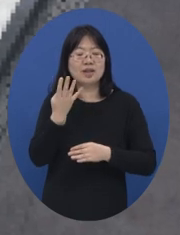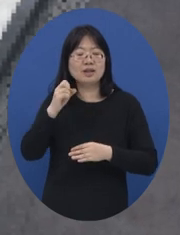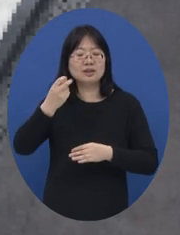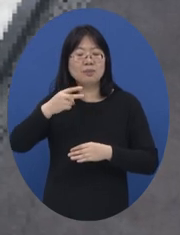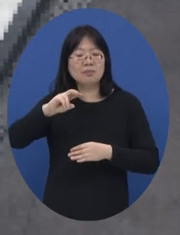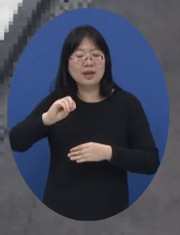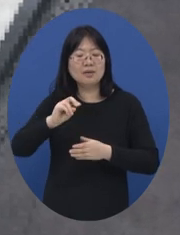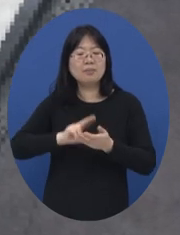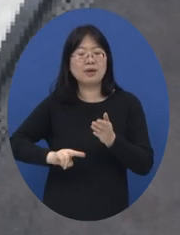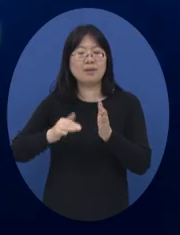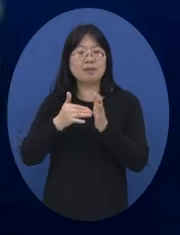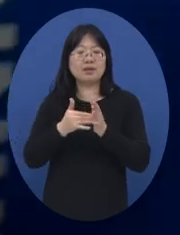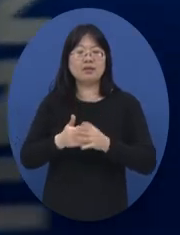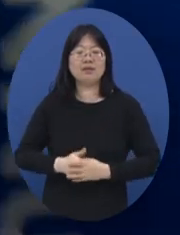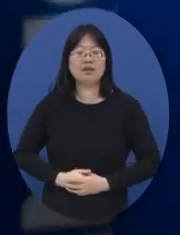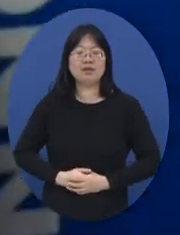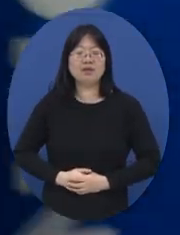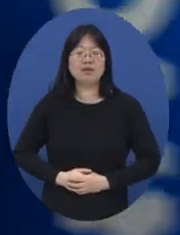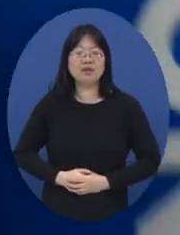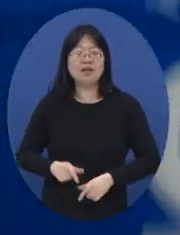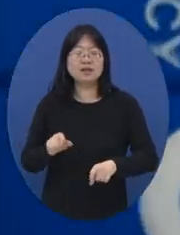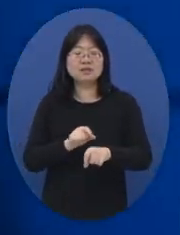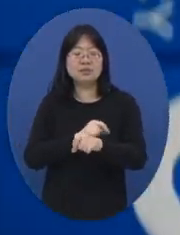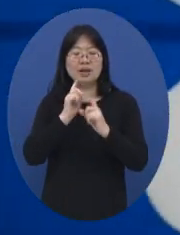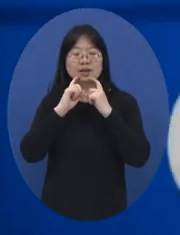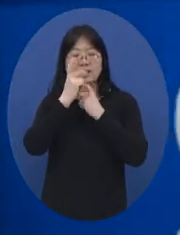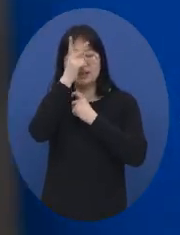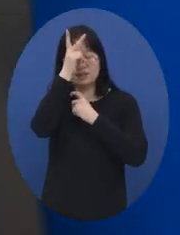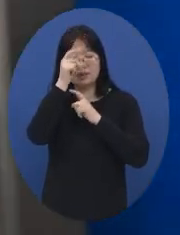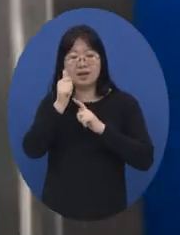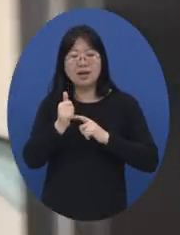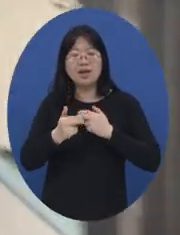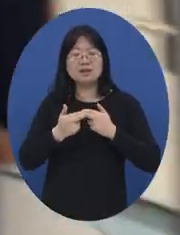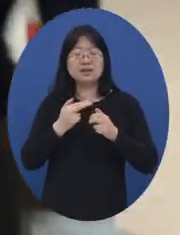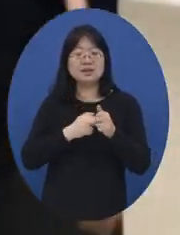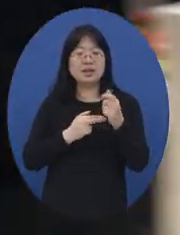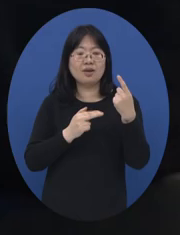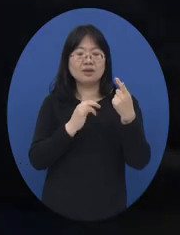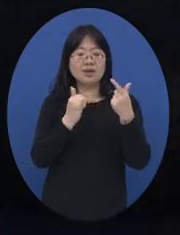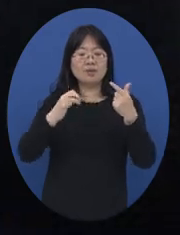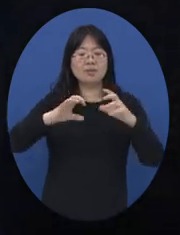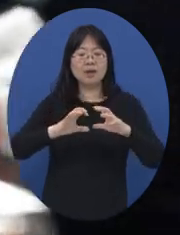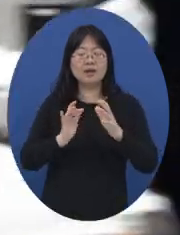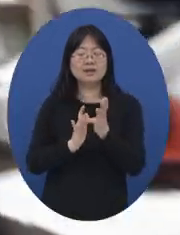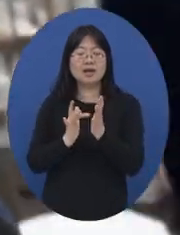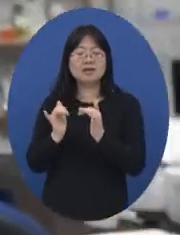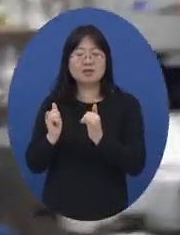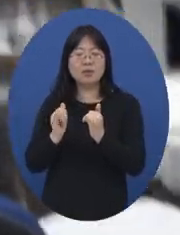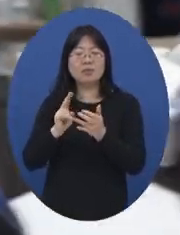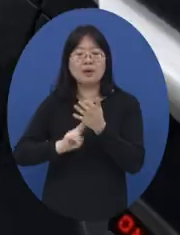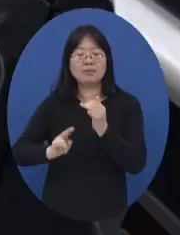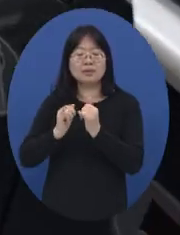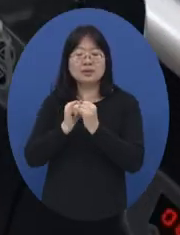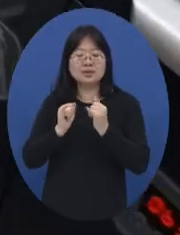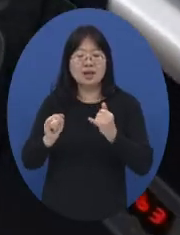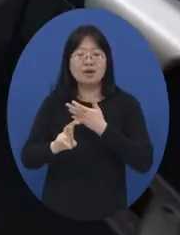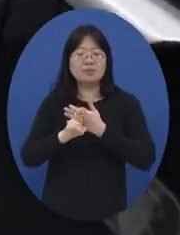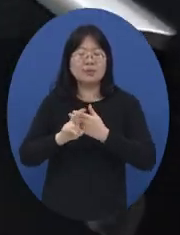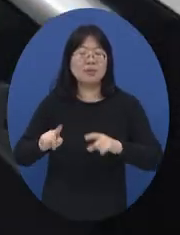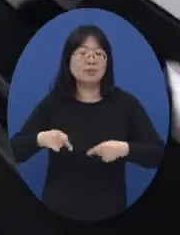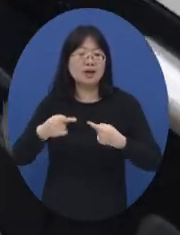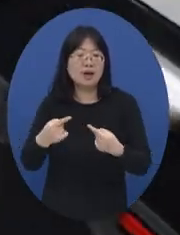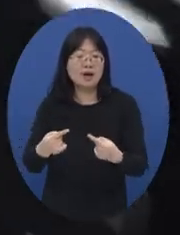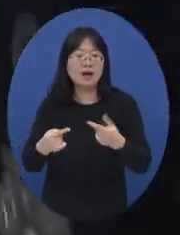의약품을 유통 했습니다 경기도 특별사법경찰 따는 의사 6명을 포함한 약사와 의약품 도매업자 등 불법 에